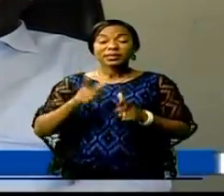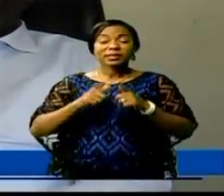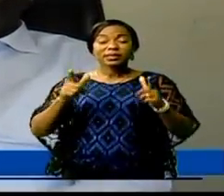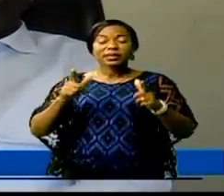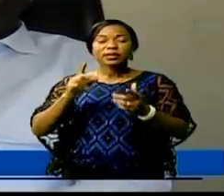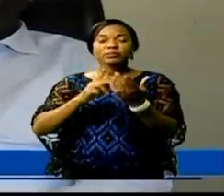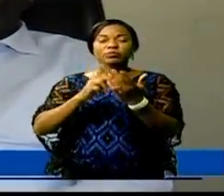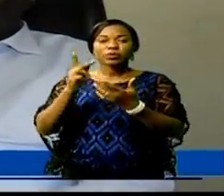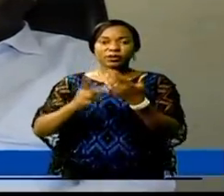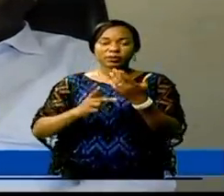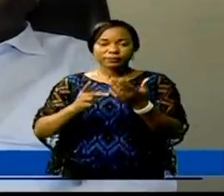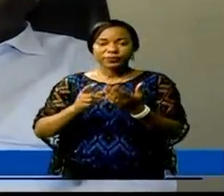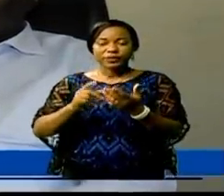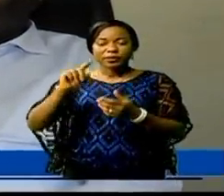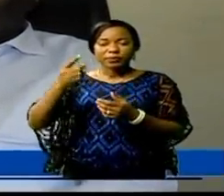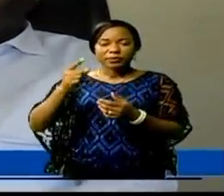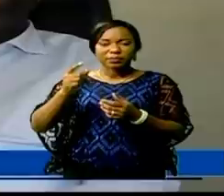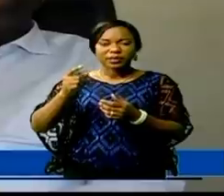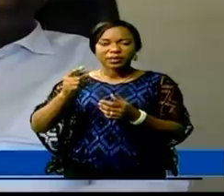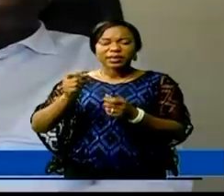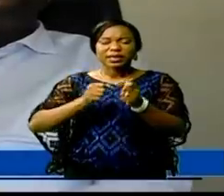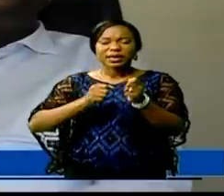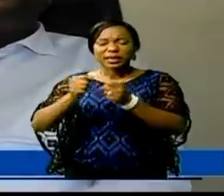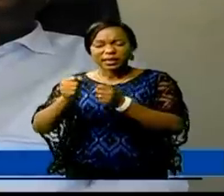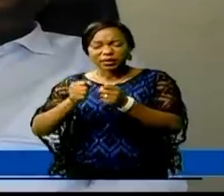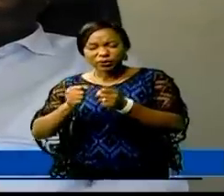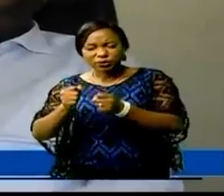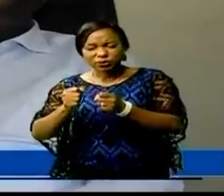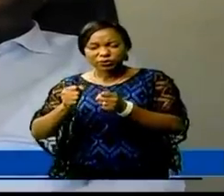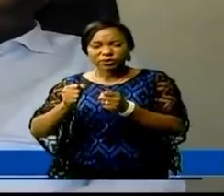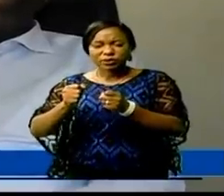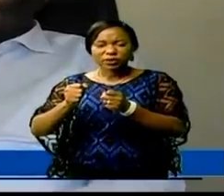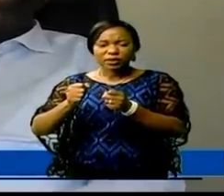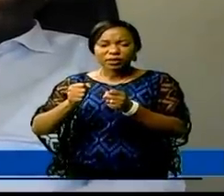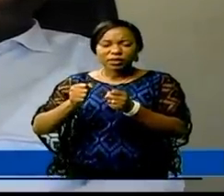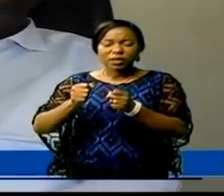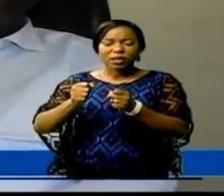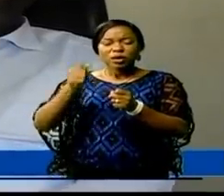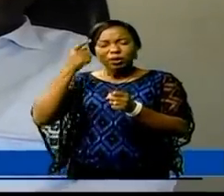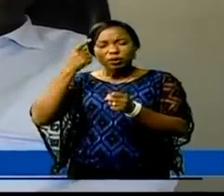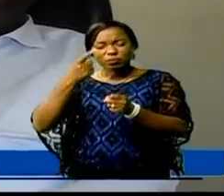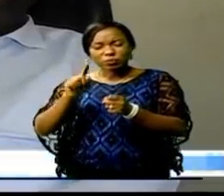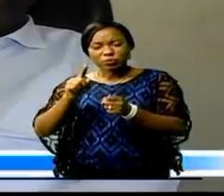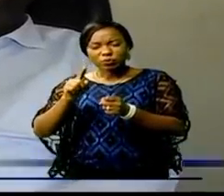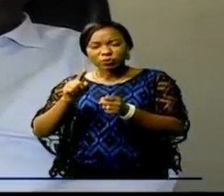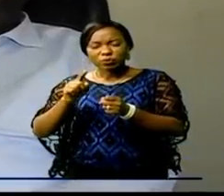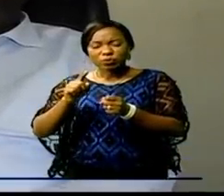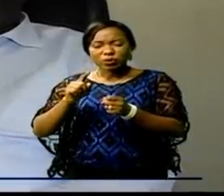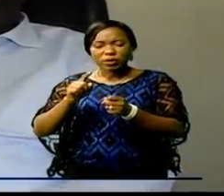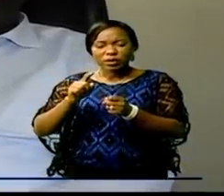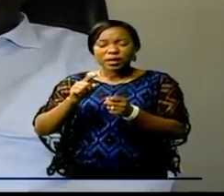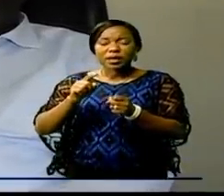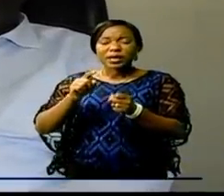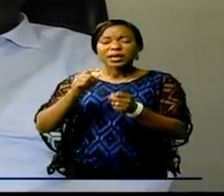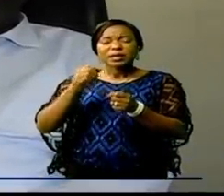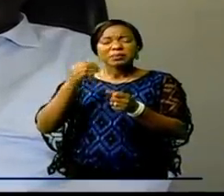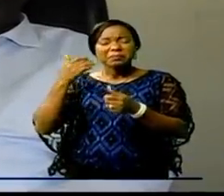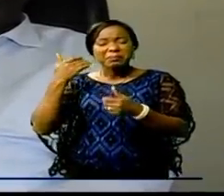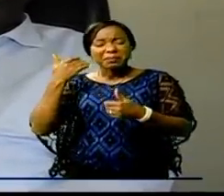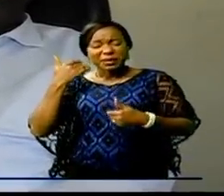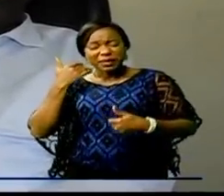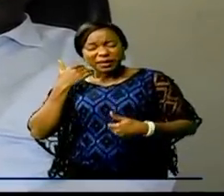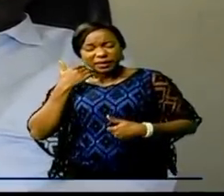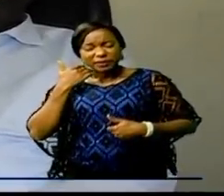c'est la lutte et la gestion contre les endémies et les épidémies. Ça, c'est le